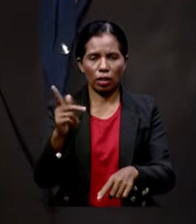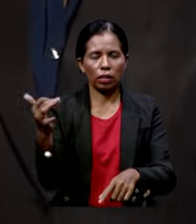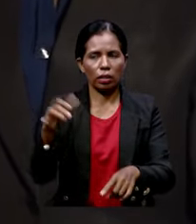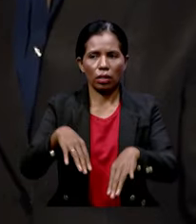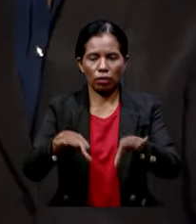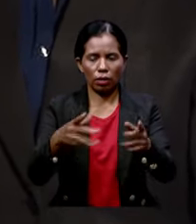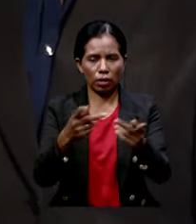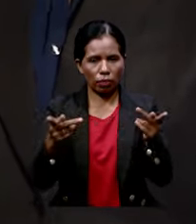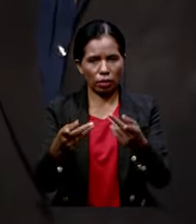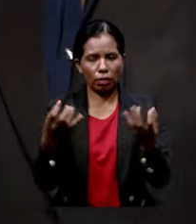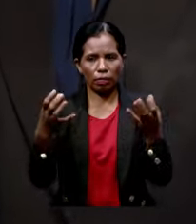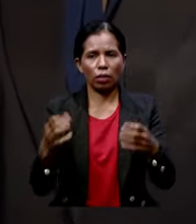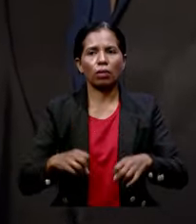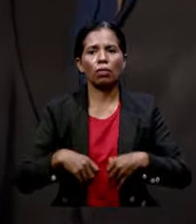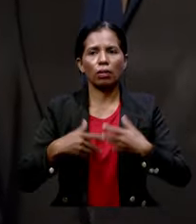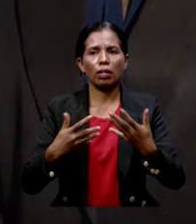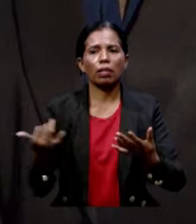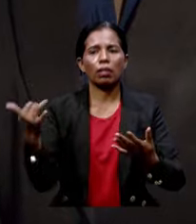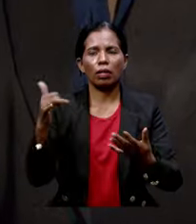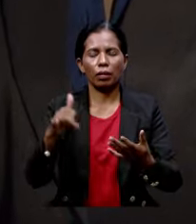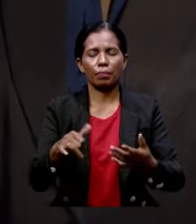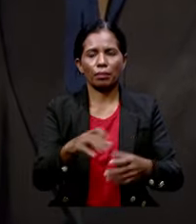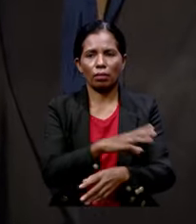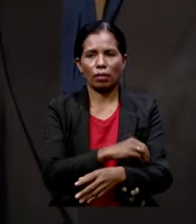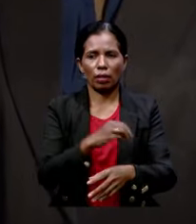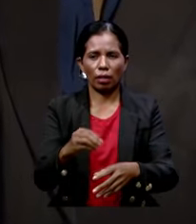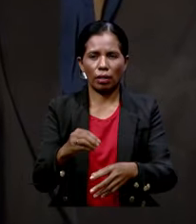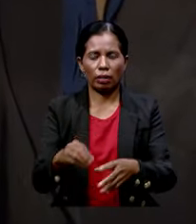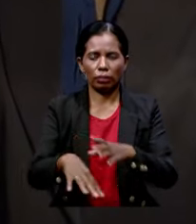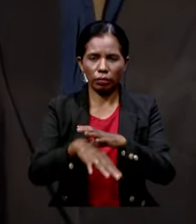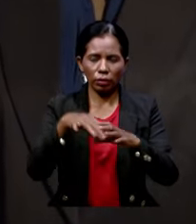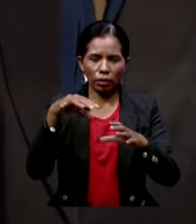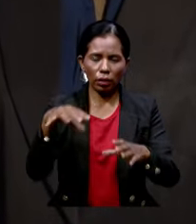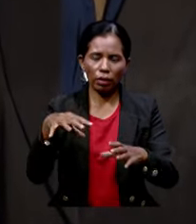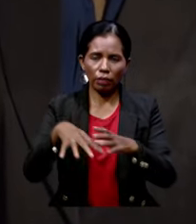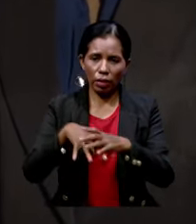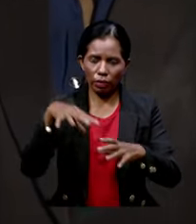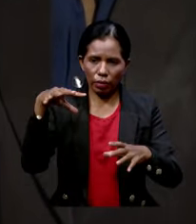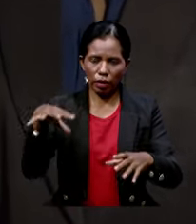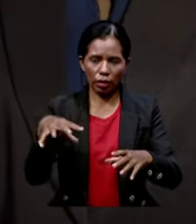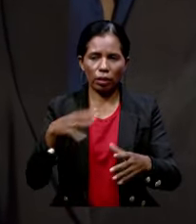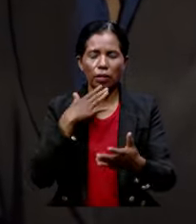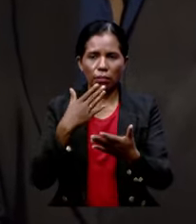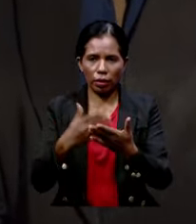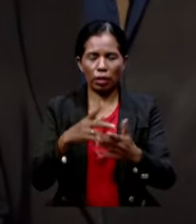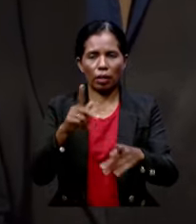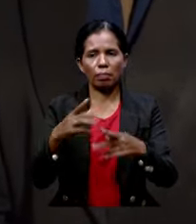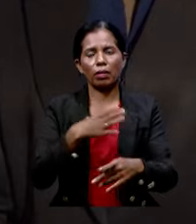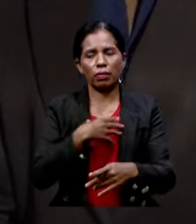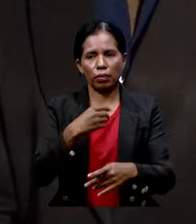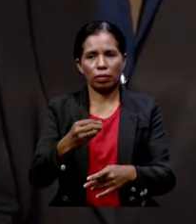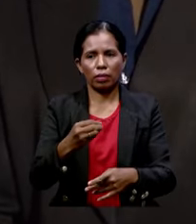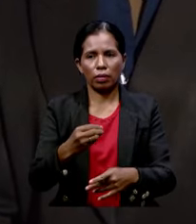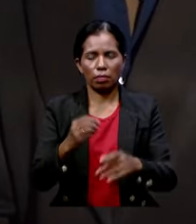fatfaten serane uinsa sir diversifika ai farina konta sai be produto dan atraktivo leo para bele sira be